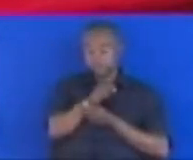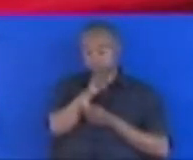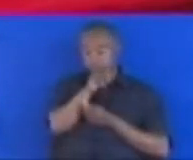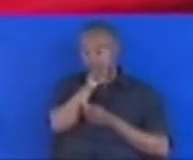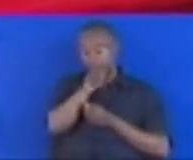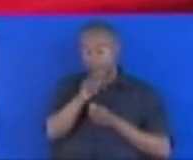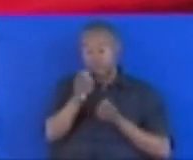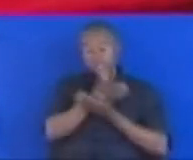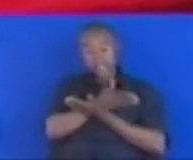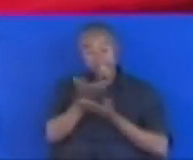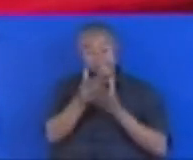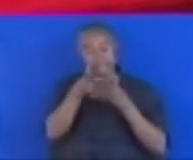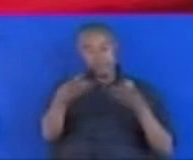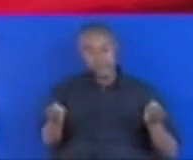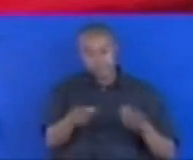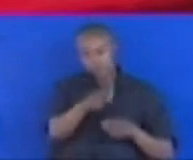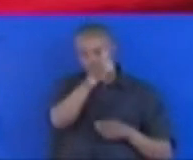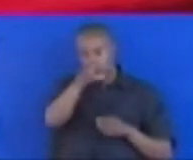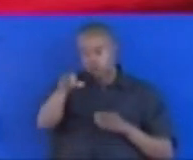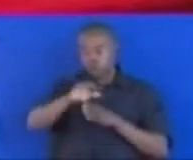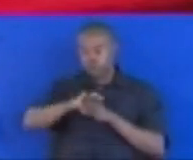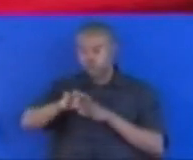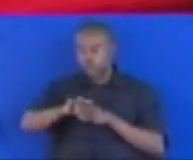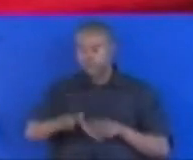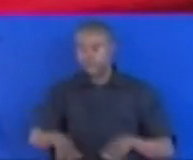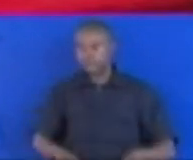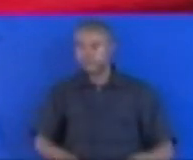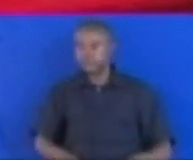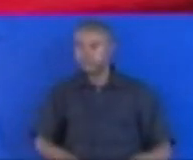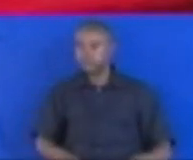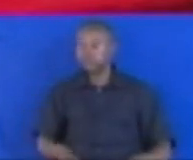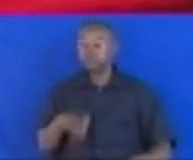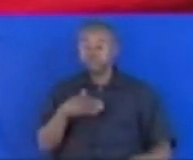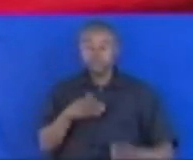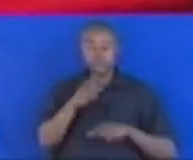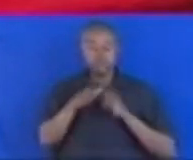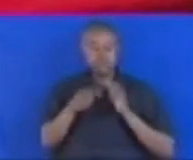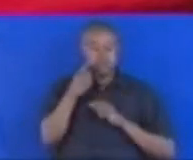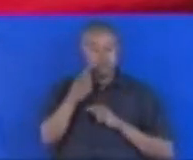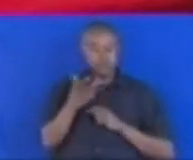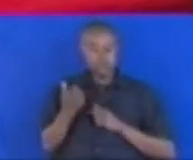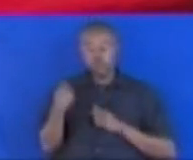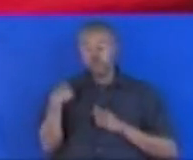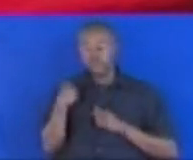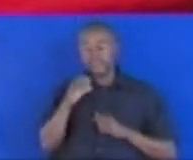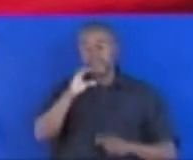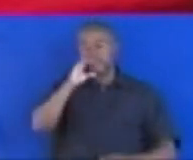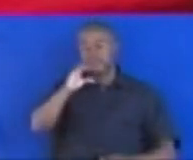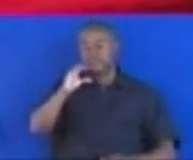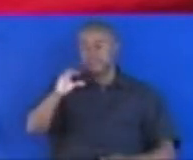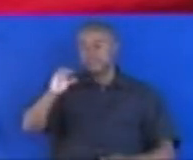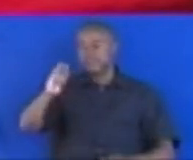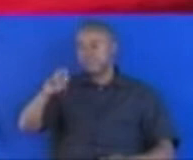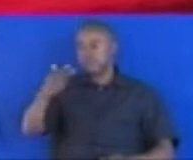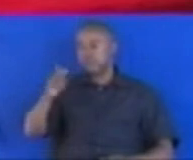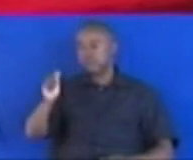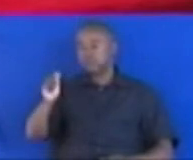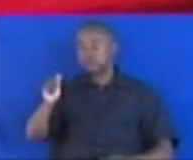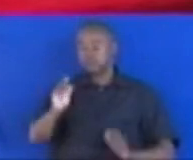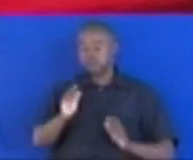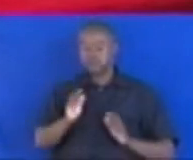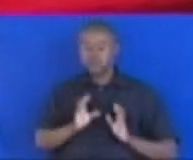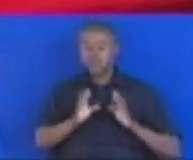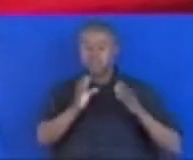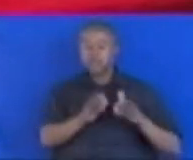kwa watumiaji. Mheshimiwa Naibu Spika, tuliendelea kuona katika hospitali ya CCBRT, kamati inatambua